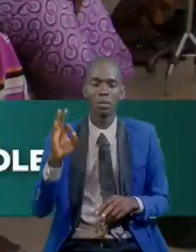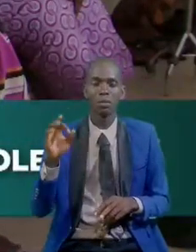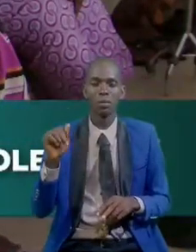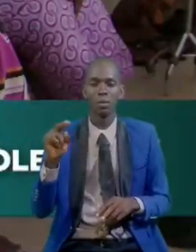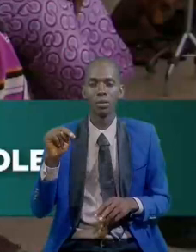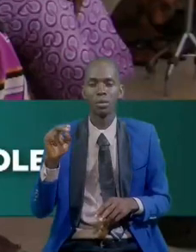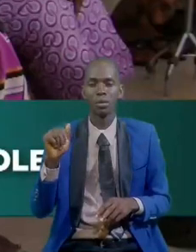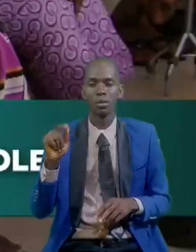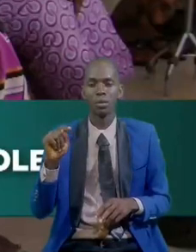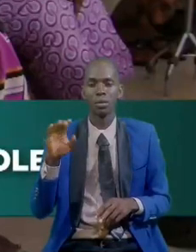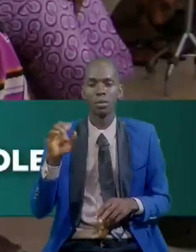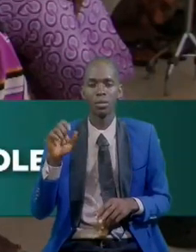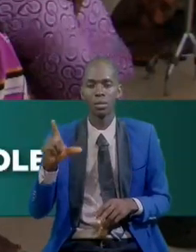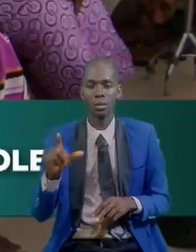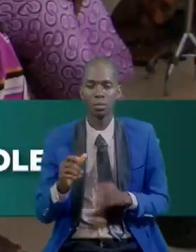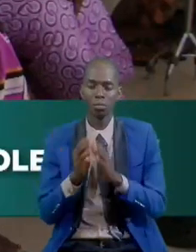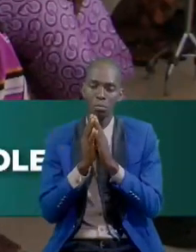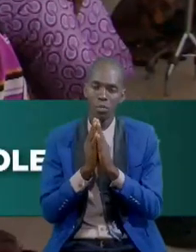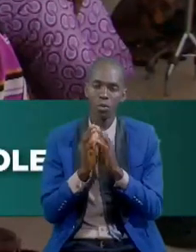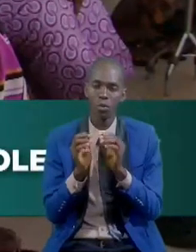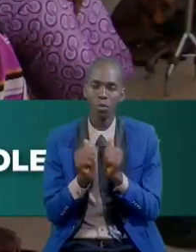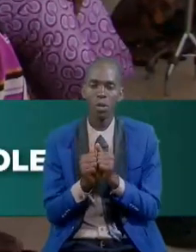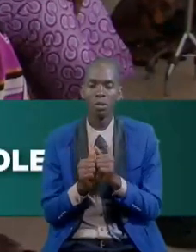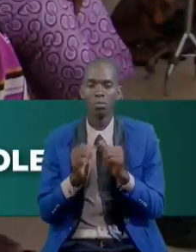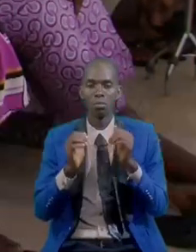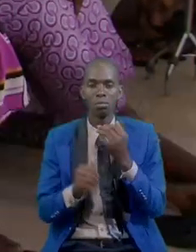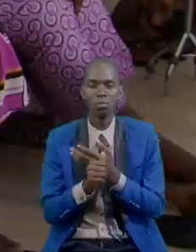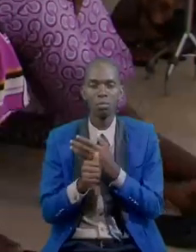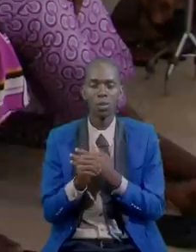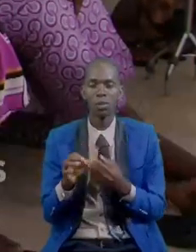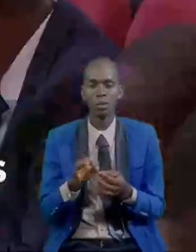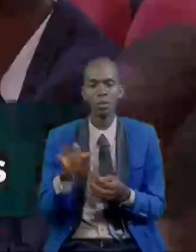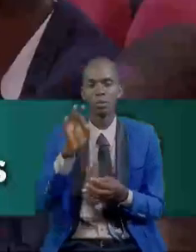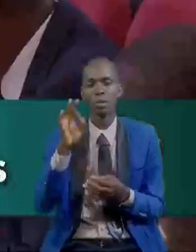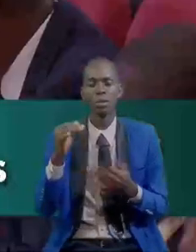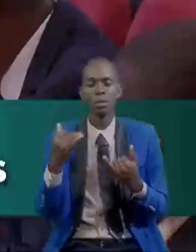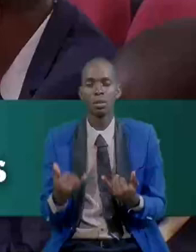fanatique avec des esprits violents. Voyons le premier élément.